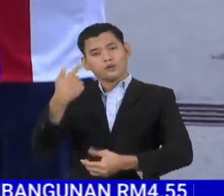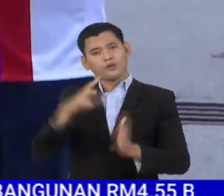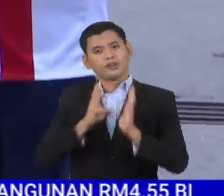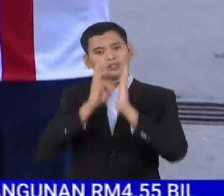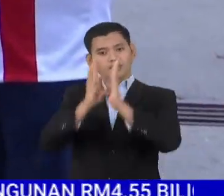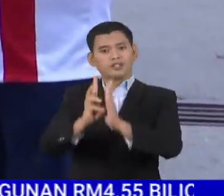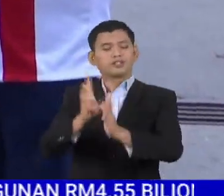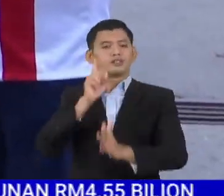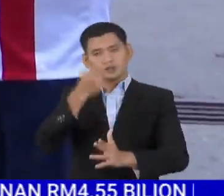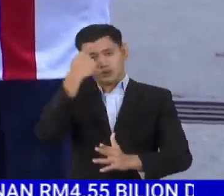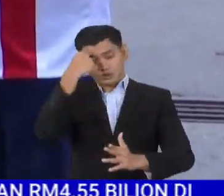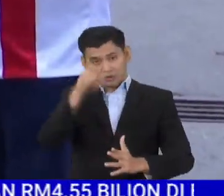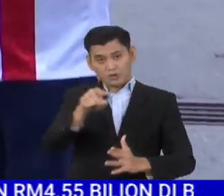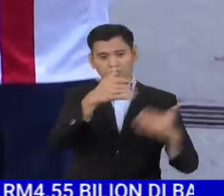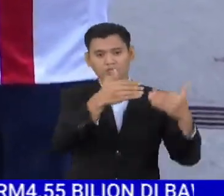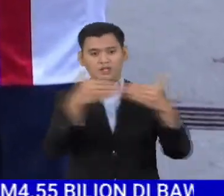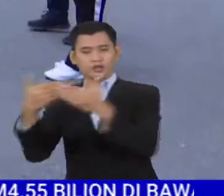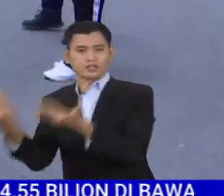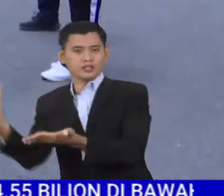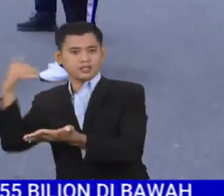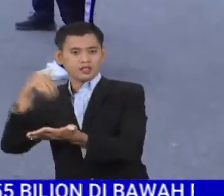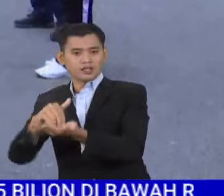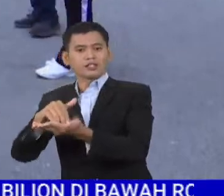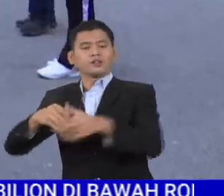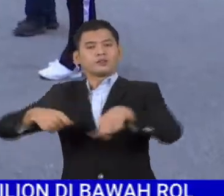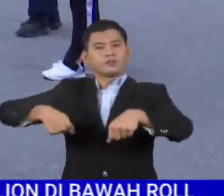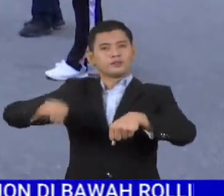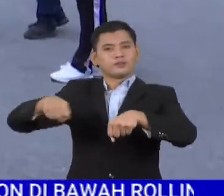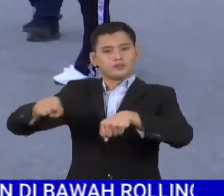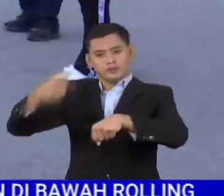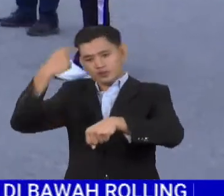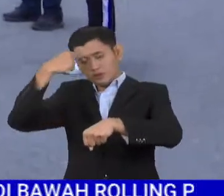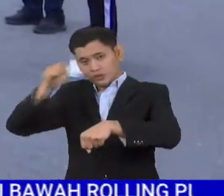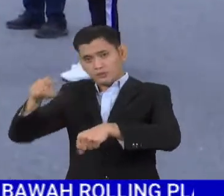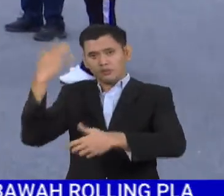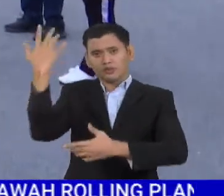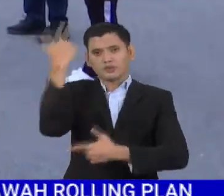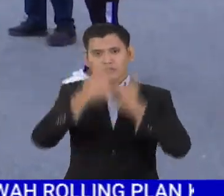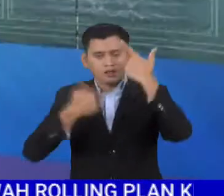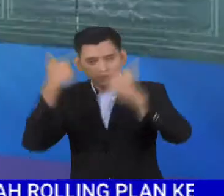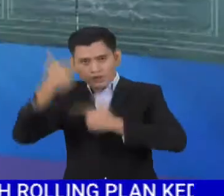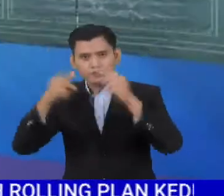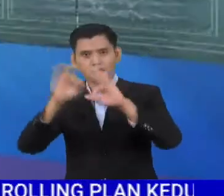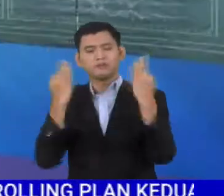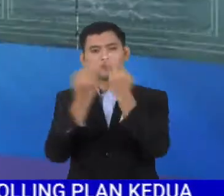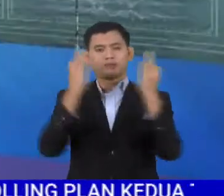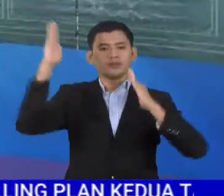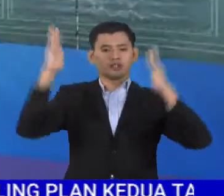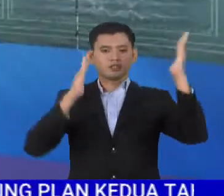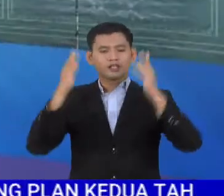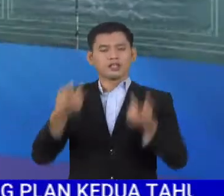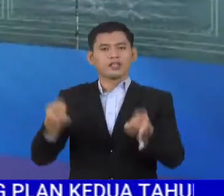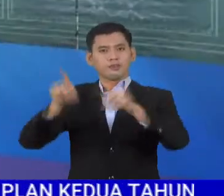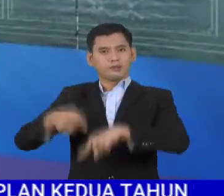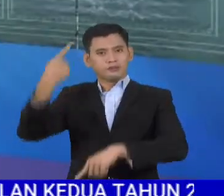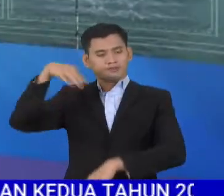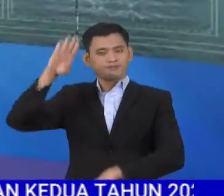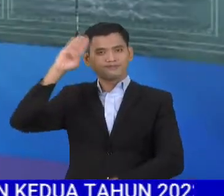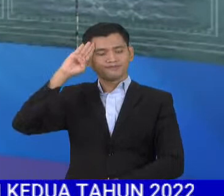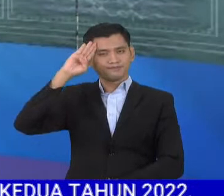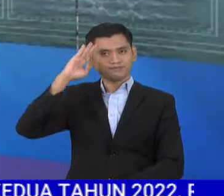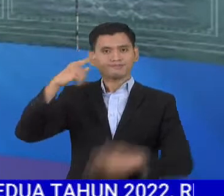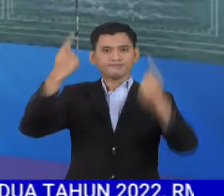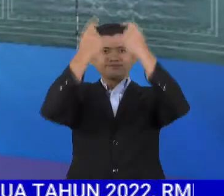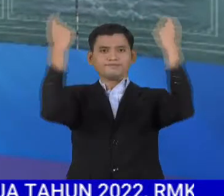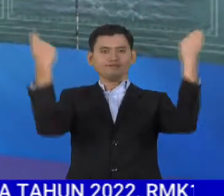bagi meneruskan perjalanan konvoi Kembara Merdeka keluarga Malaysia di negeri tersebut ini pula mengenai Carnival